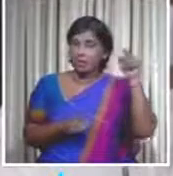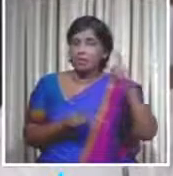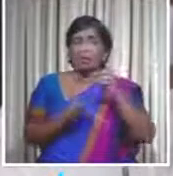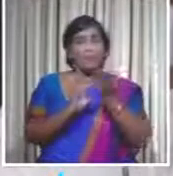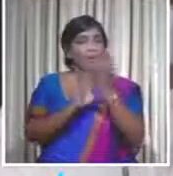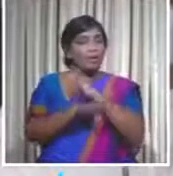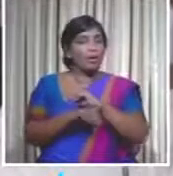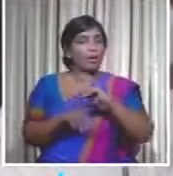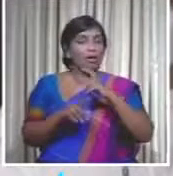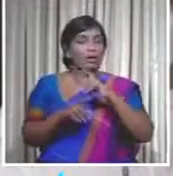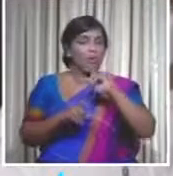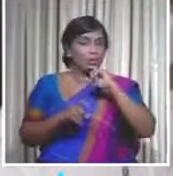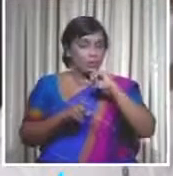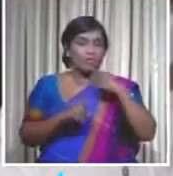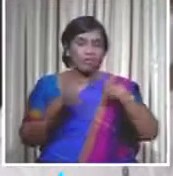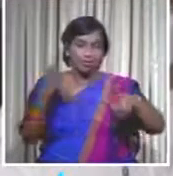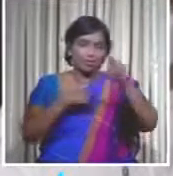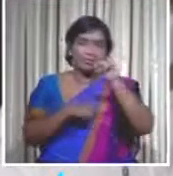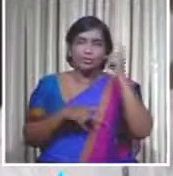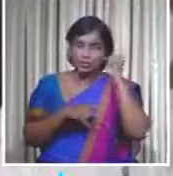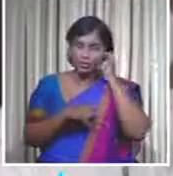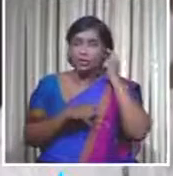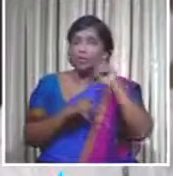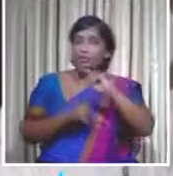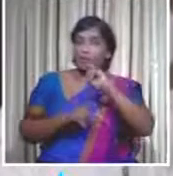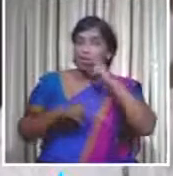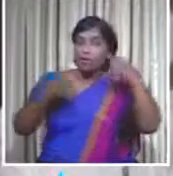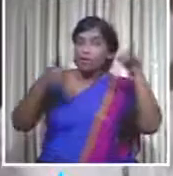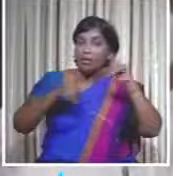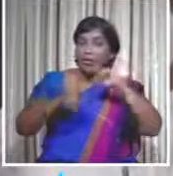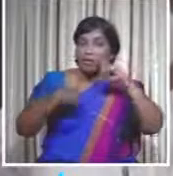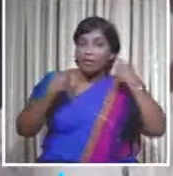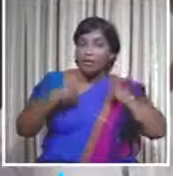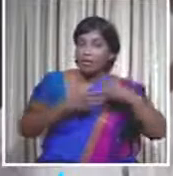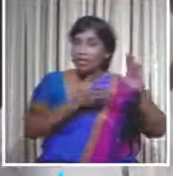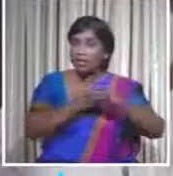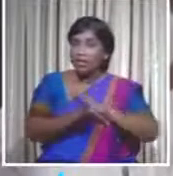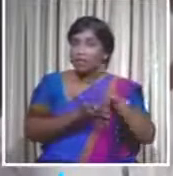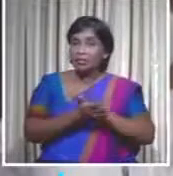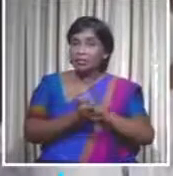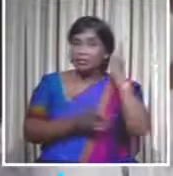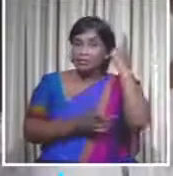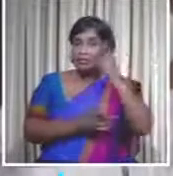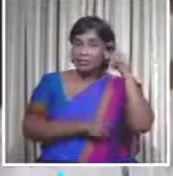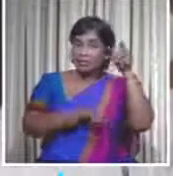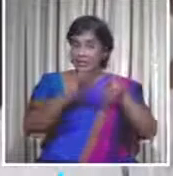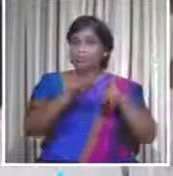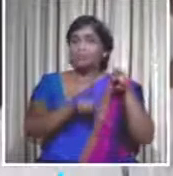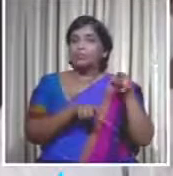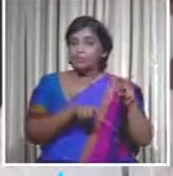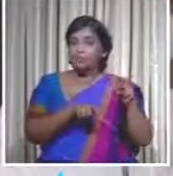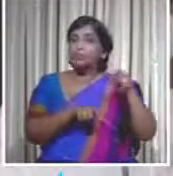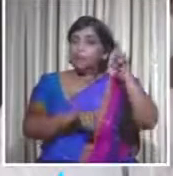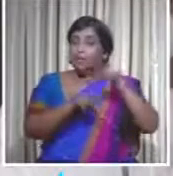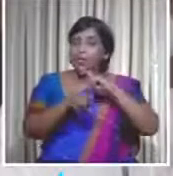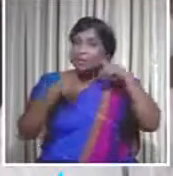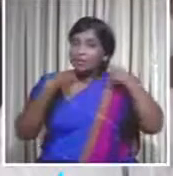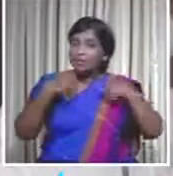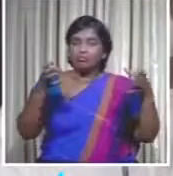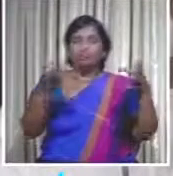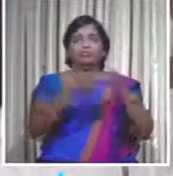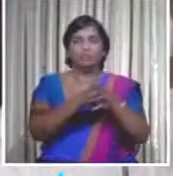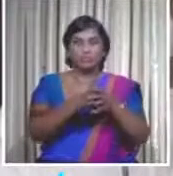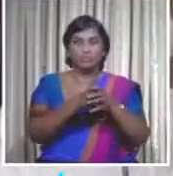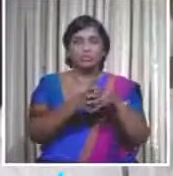පෞගිය කාලේ නඩු ටිකක් තිබුණා. අපි ඔක්කොම දන්නවනේ. ඒ නඩු කතා කරපු ලංකාවේ ප්‍රවීණ නීතිඥයෝ ටිකක් හිටියා. අන්න ඒ නීතිඥයෝ ටික එකතු